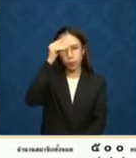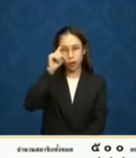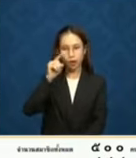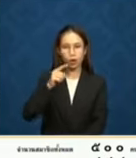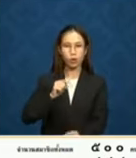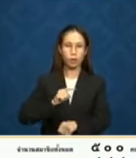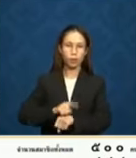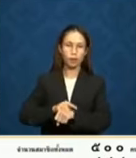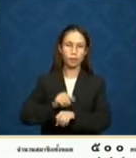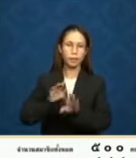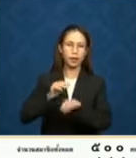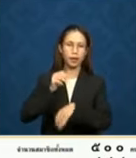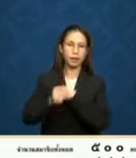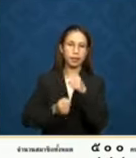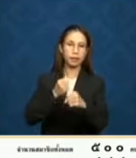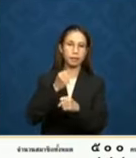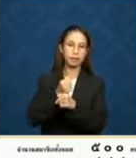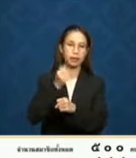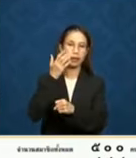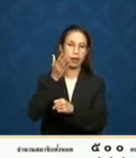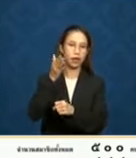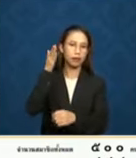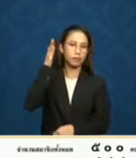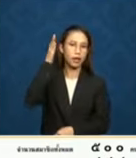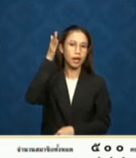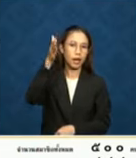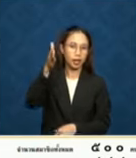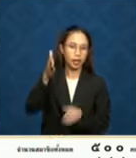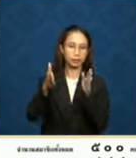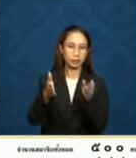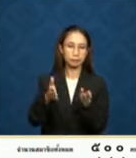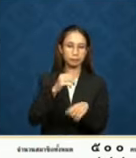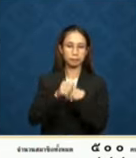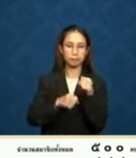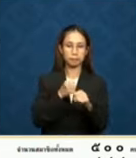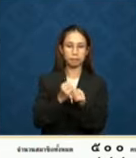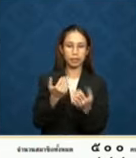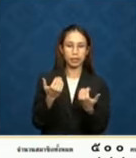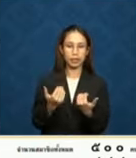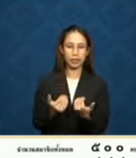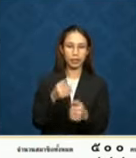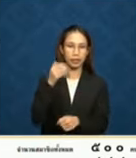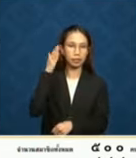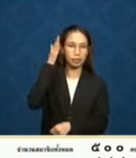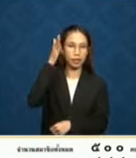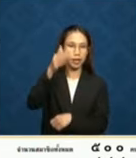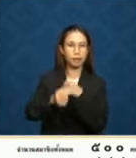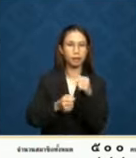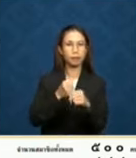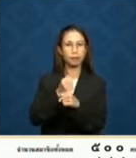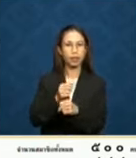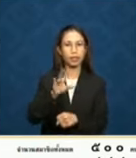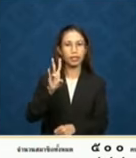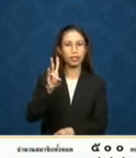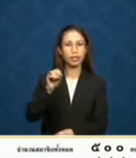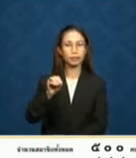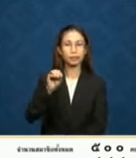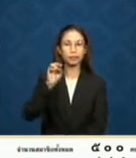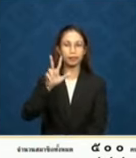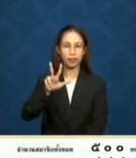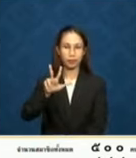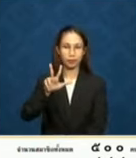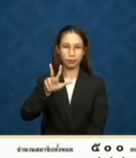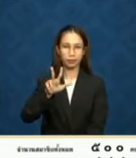ประมาณ 5 ปีตั้งแต่ปีนี้ไปจนถึงปี 7-3 นะครับเราจะมี